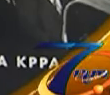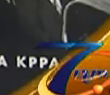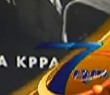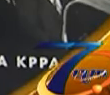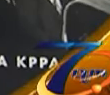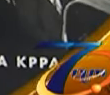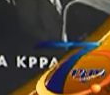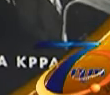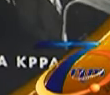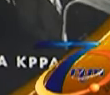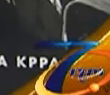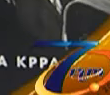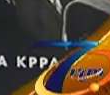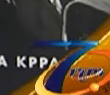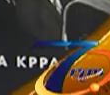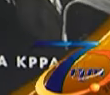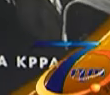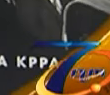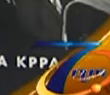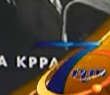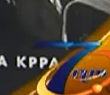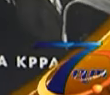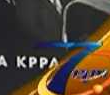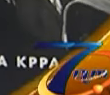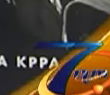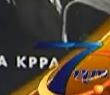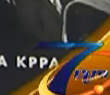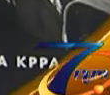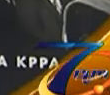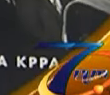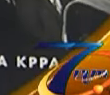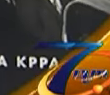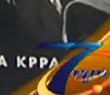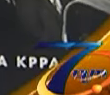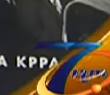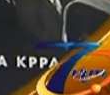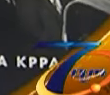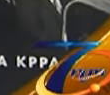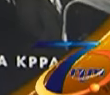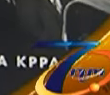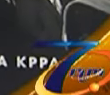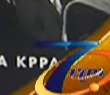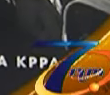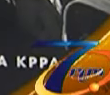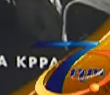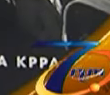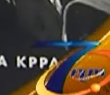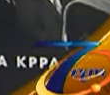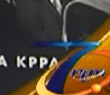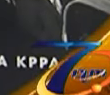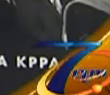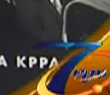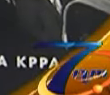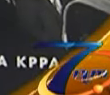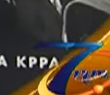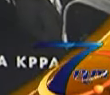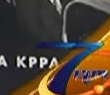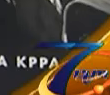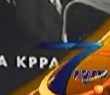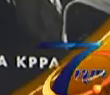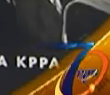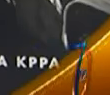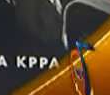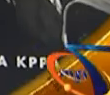hati saya. Semoga terus maju, mengukir jaya, memahat jasa dan menceriakan